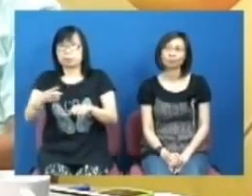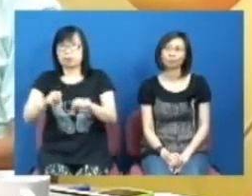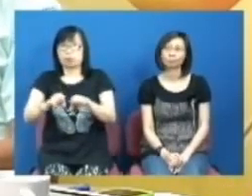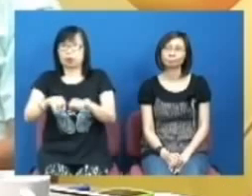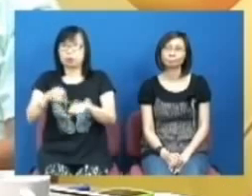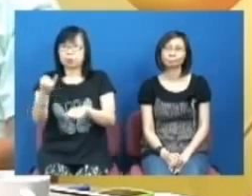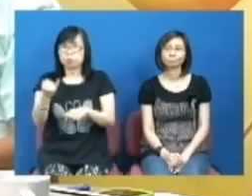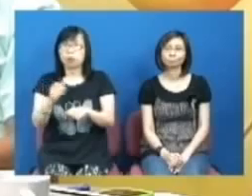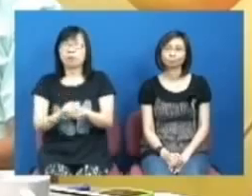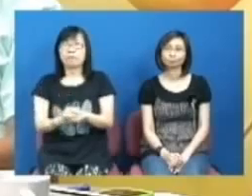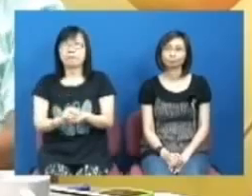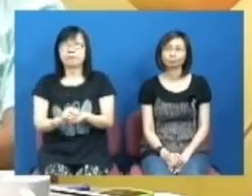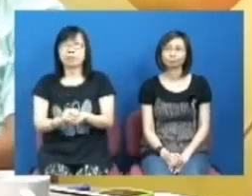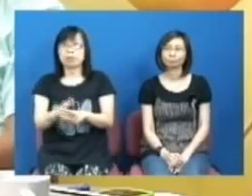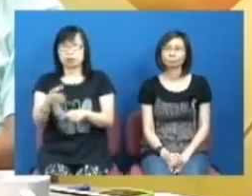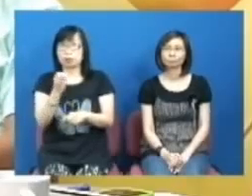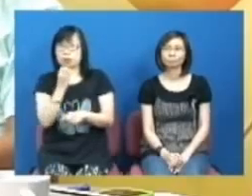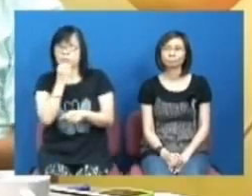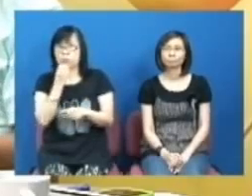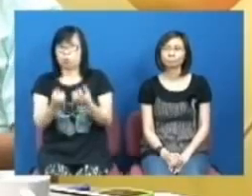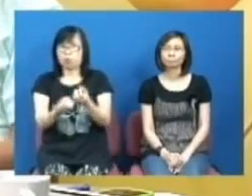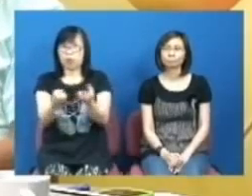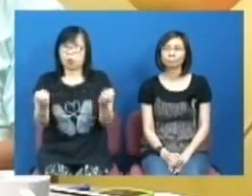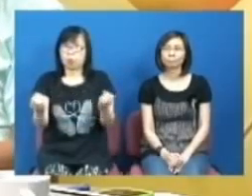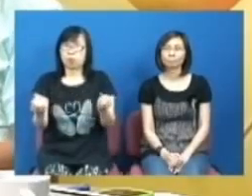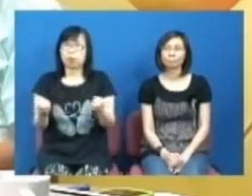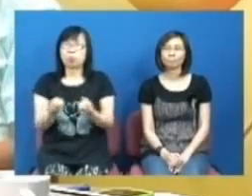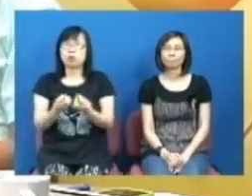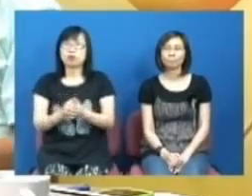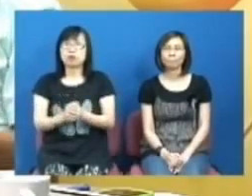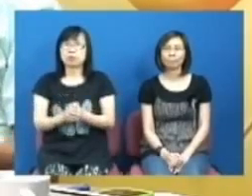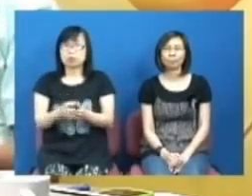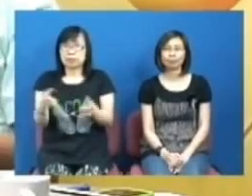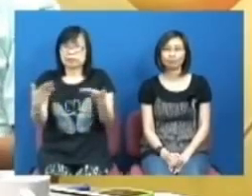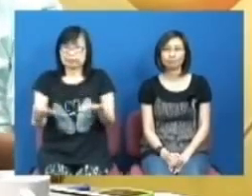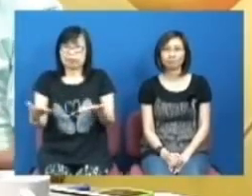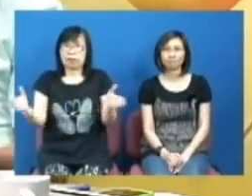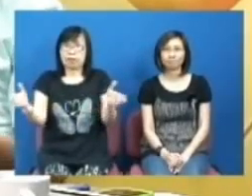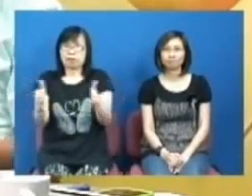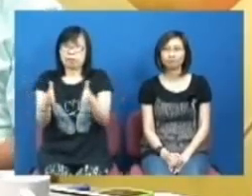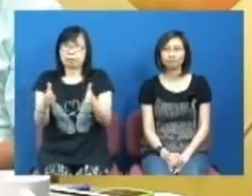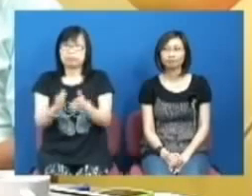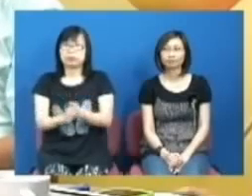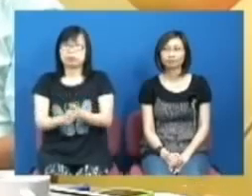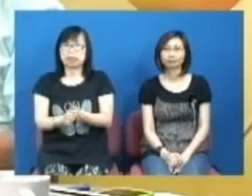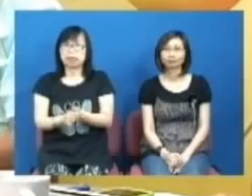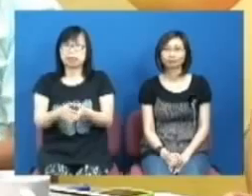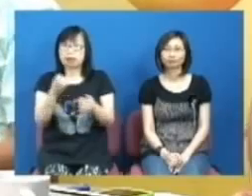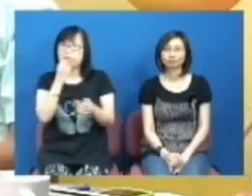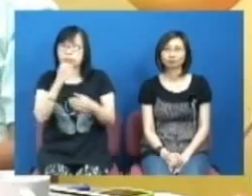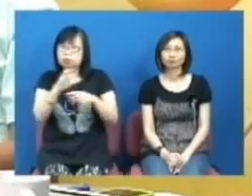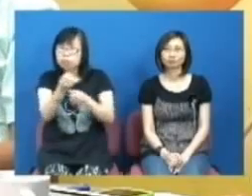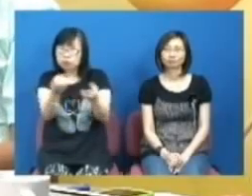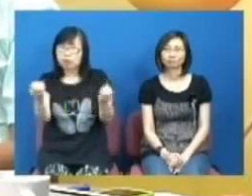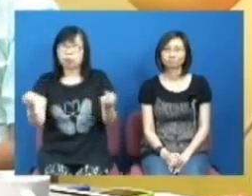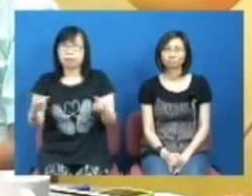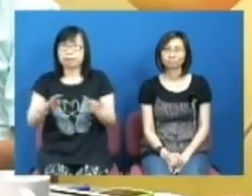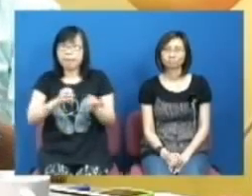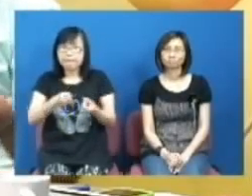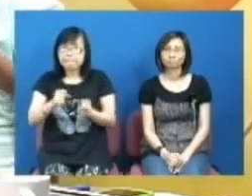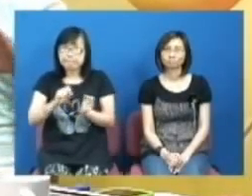佢去為咗東歐而搏命啊嘛，佢想縮翻條鋼啊嘛，佢因為東歐對佢係負累多過係即係得到